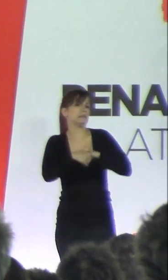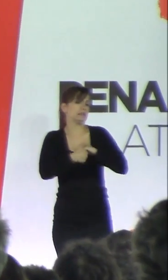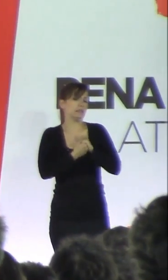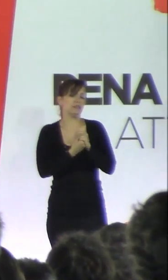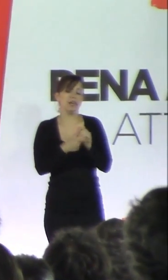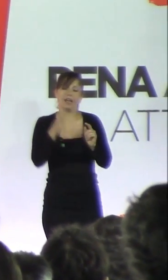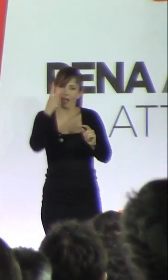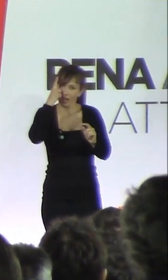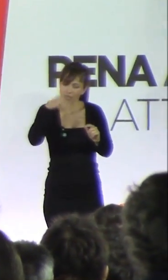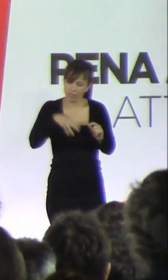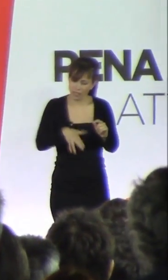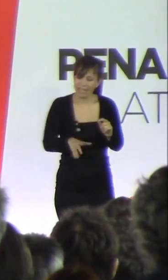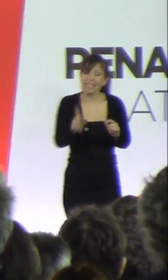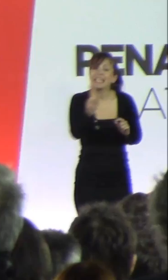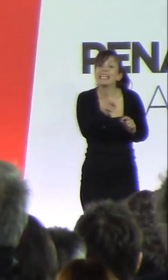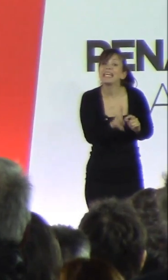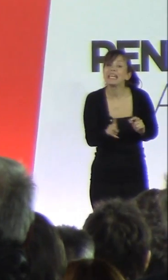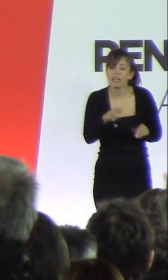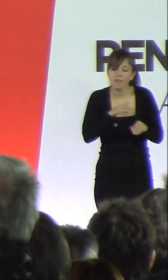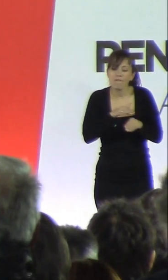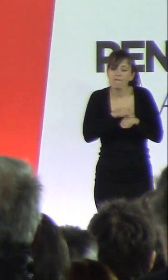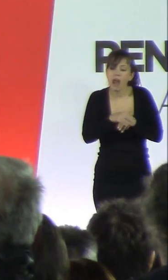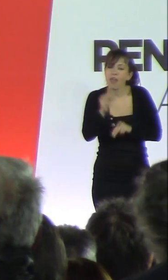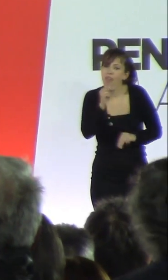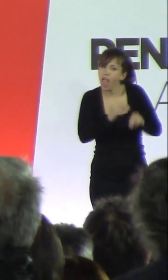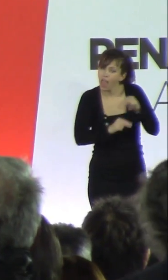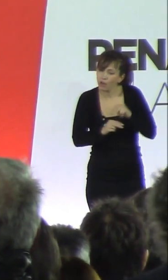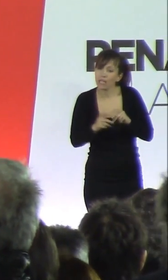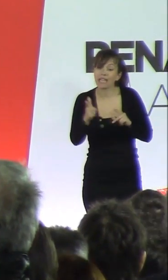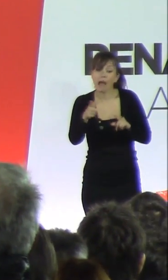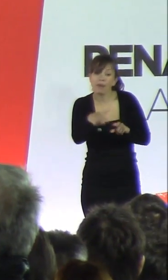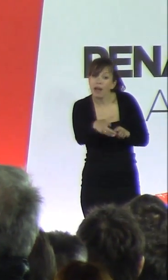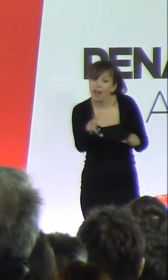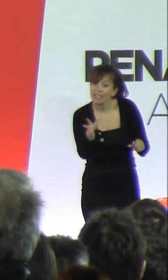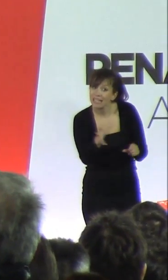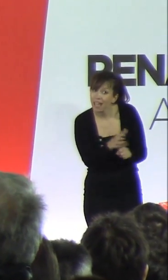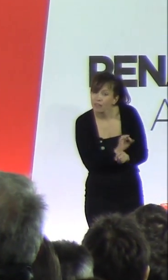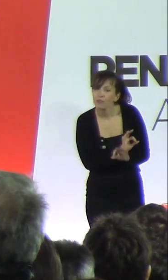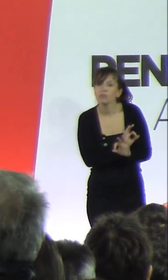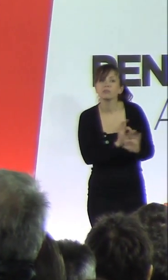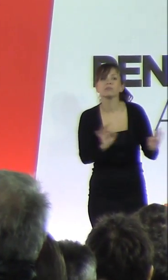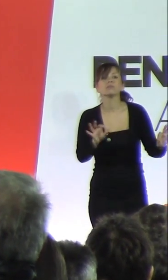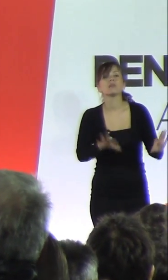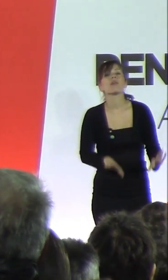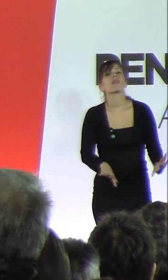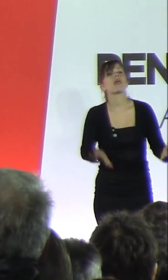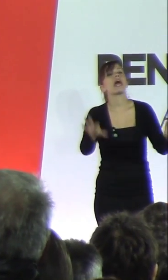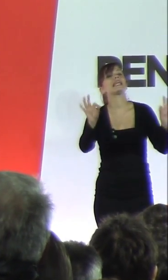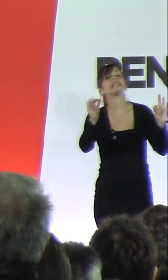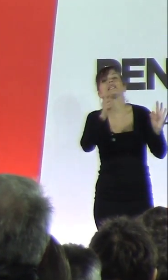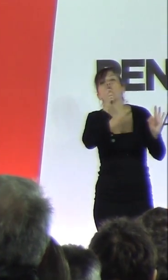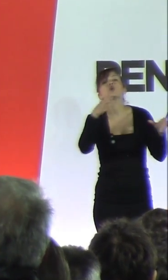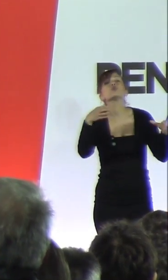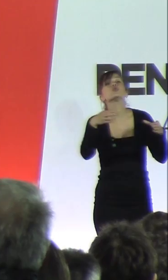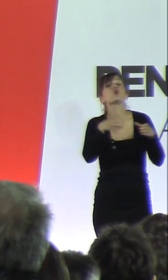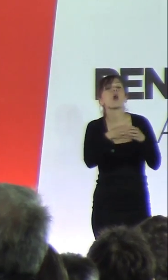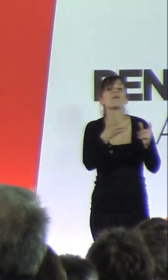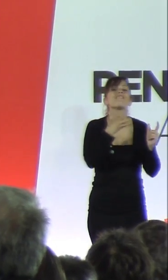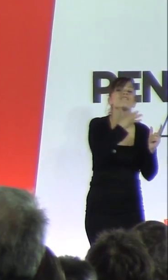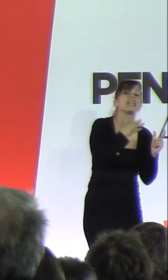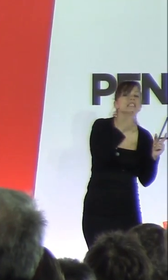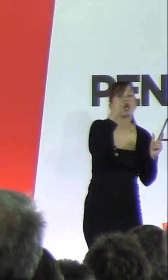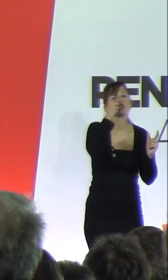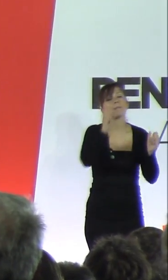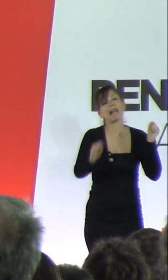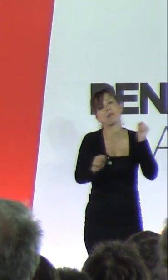εκλογών όμως είναι βέβαιο ότι αν τους δοθεί ψήφος, θα είναι ψήφος εμπιστοσύνη στον κύριο Βενιζέλο και στον